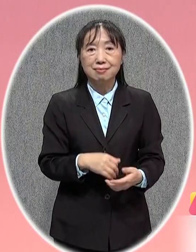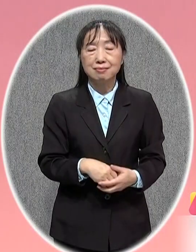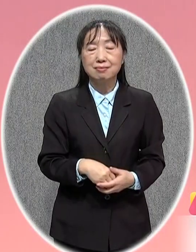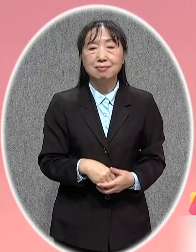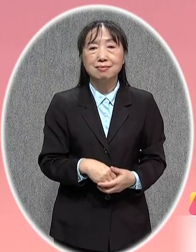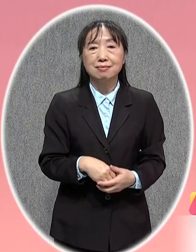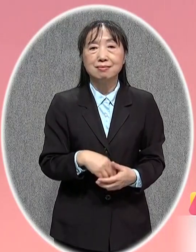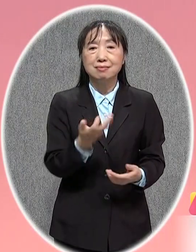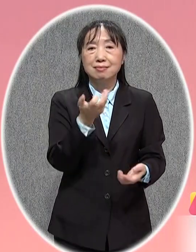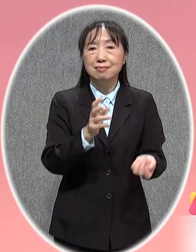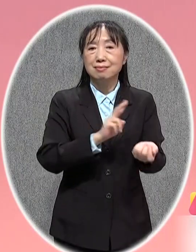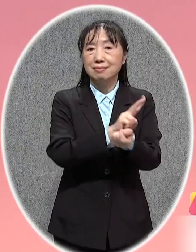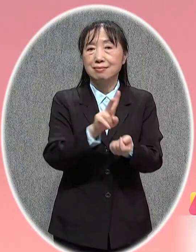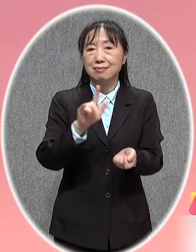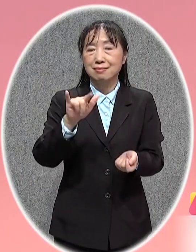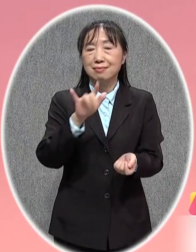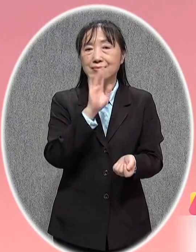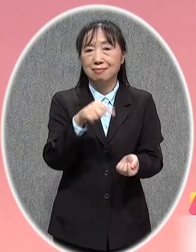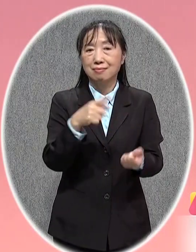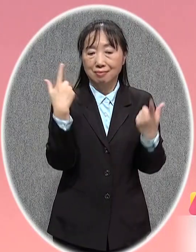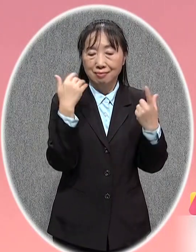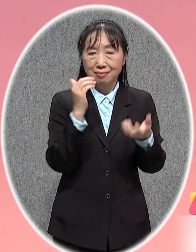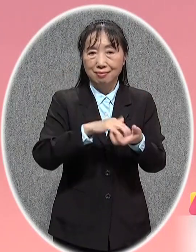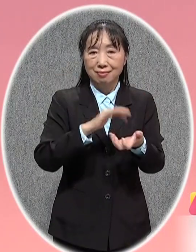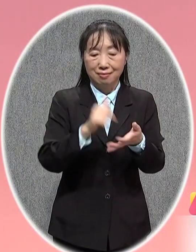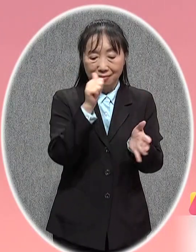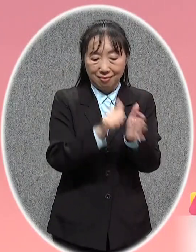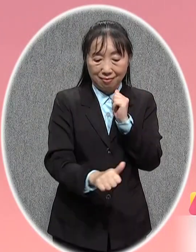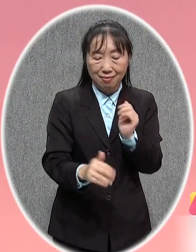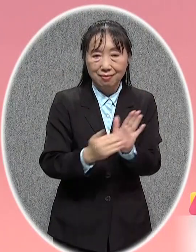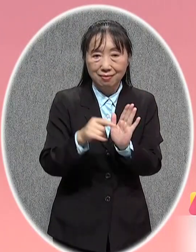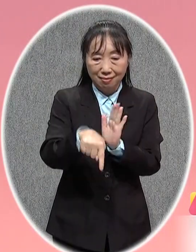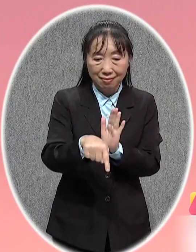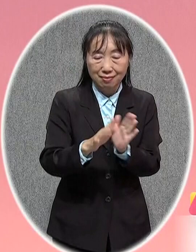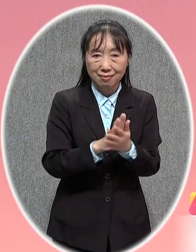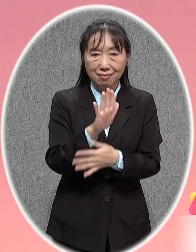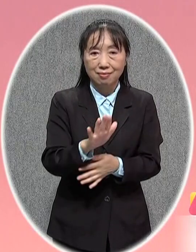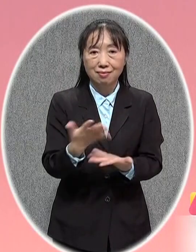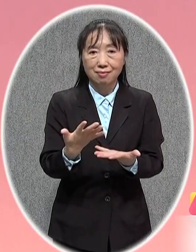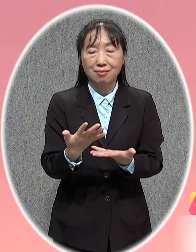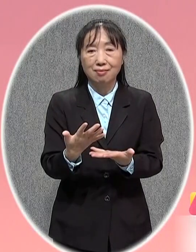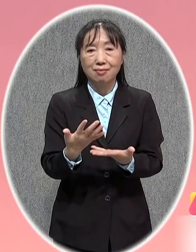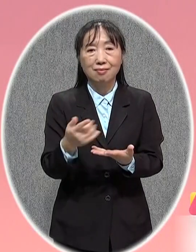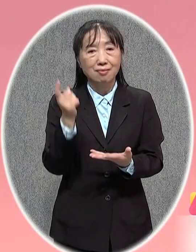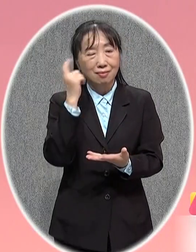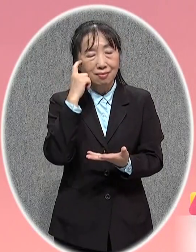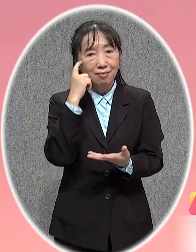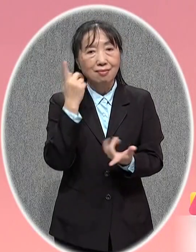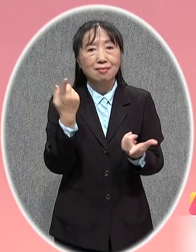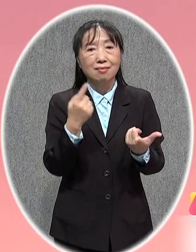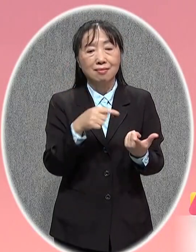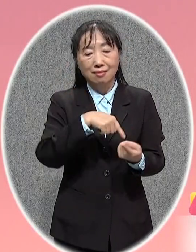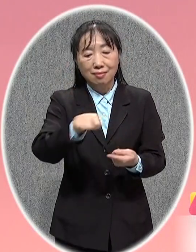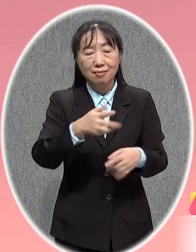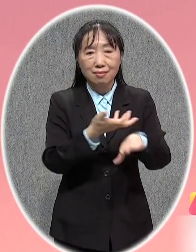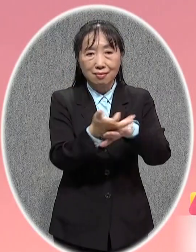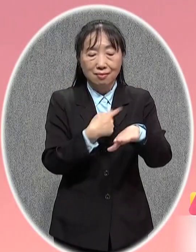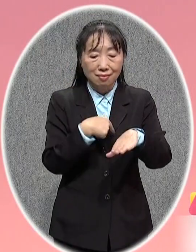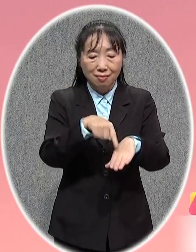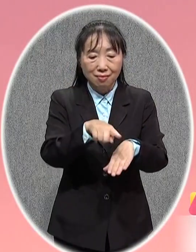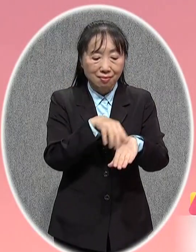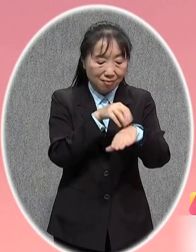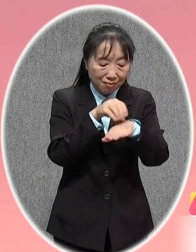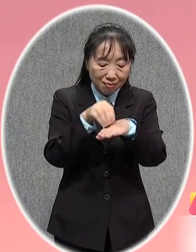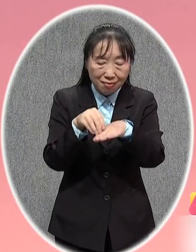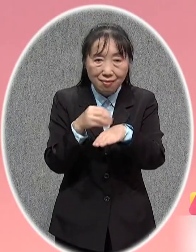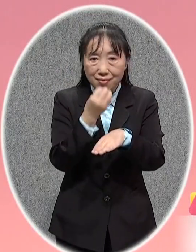能是被产下来之后要回流到比较岸边呢去，那个就说去觅食，但是它绝对不是完